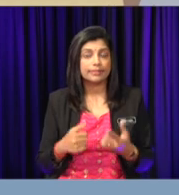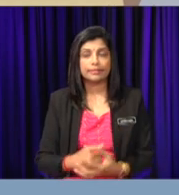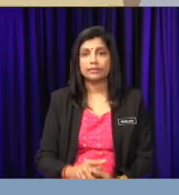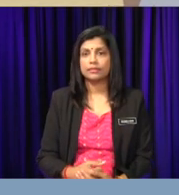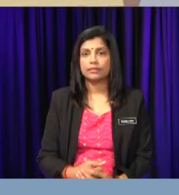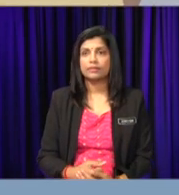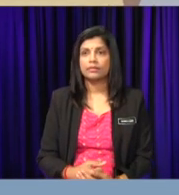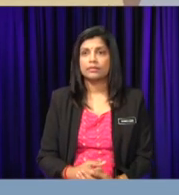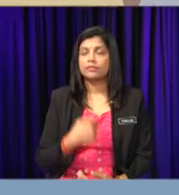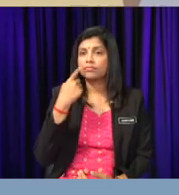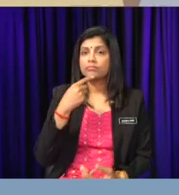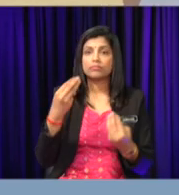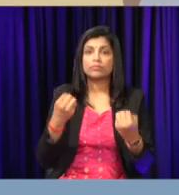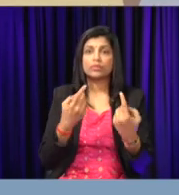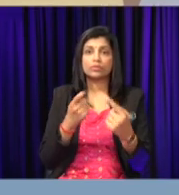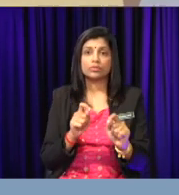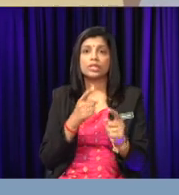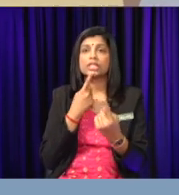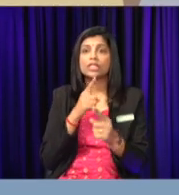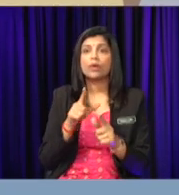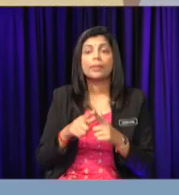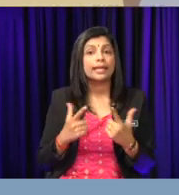m ataupun Habibie